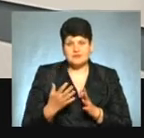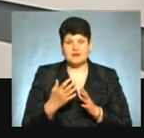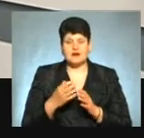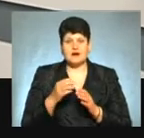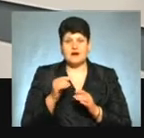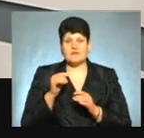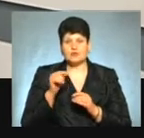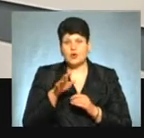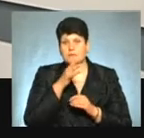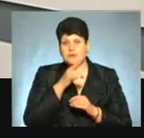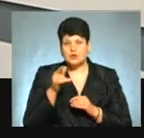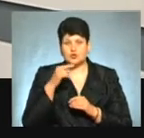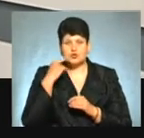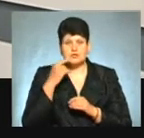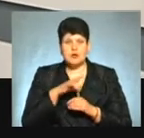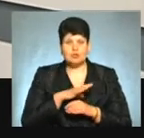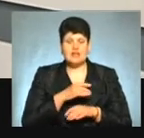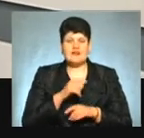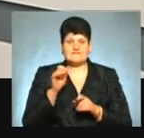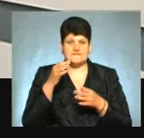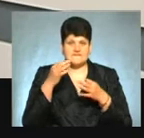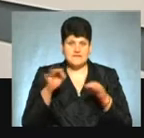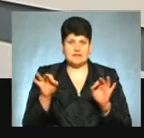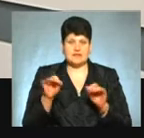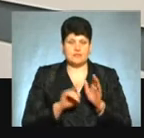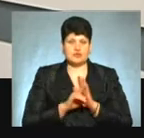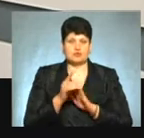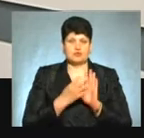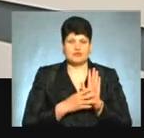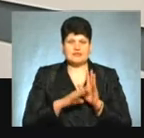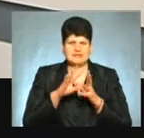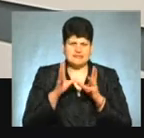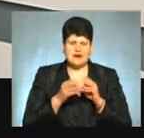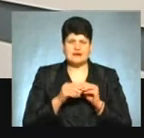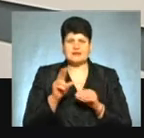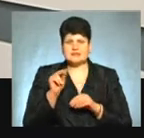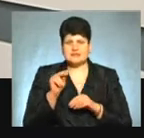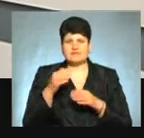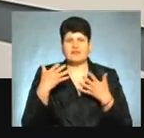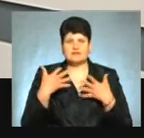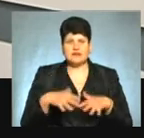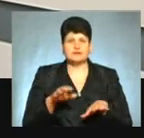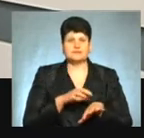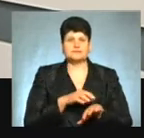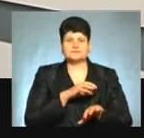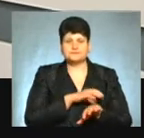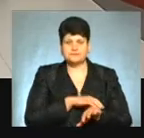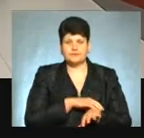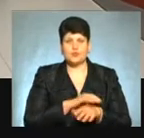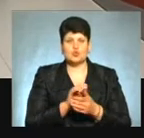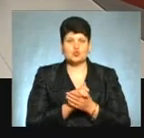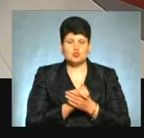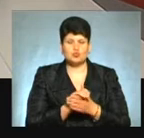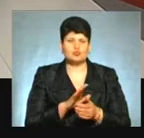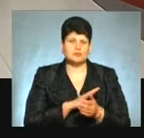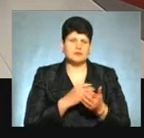період, що Росія була вільна, тобто початок 90-х, загальні цифри втрат Радянського Союзу